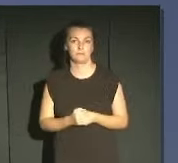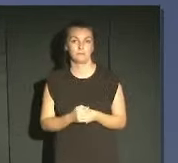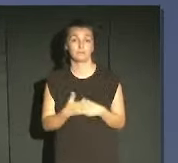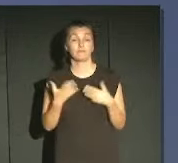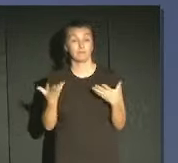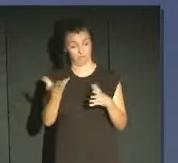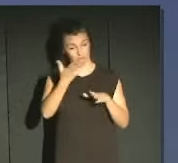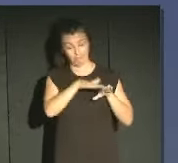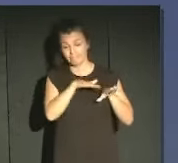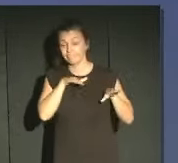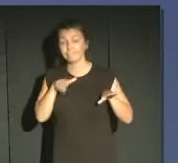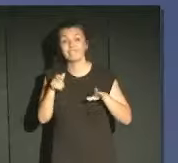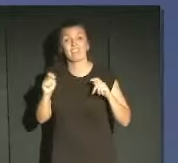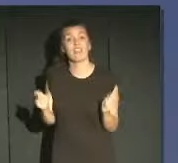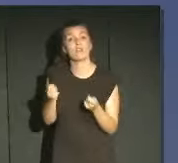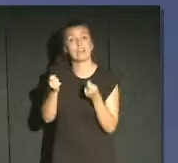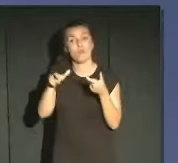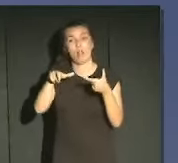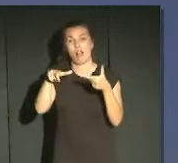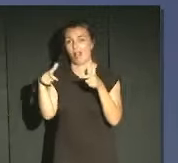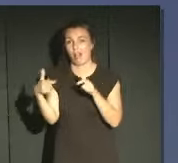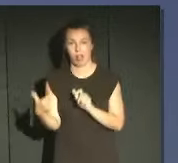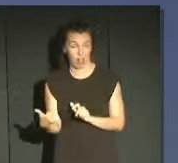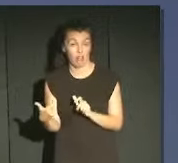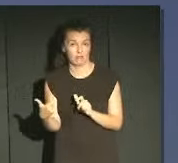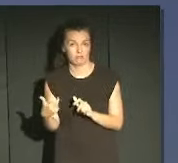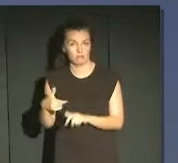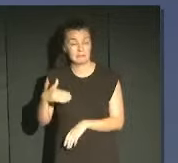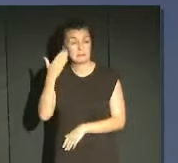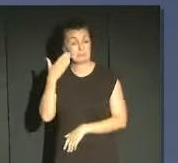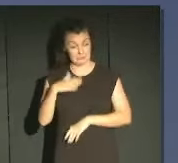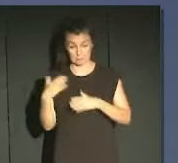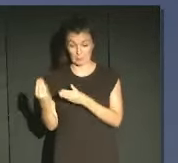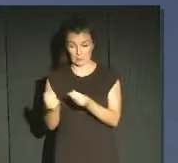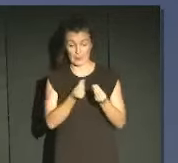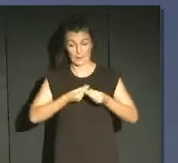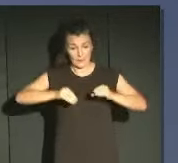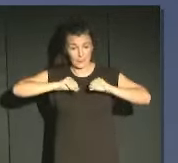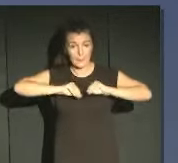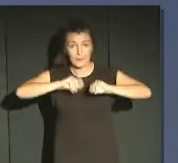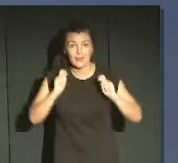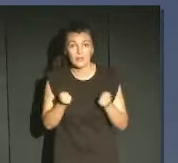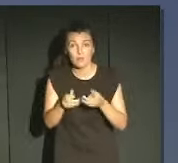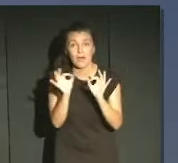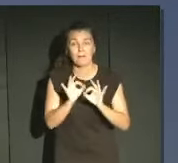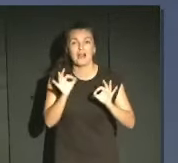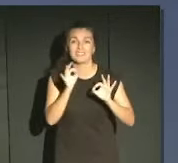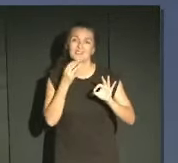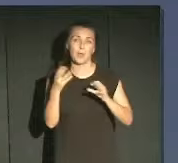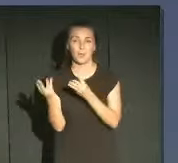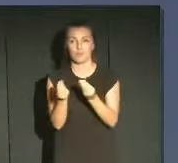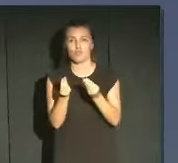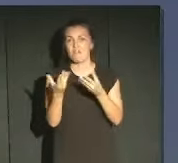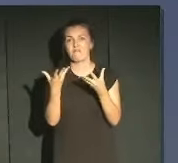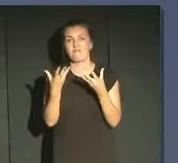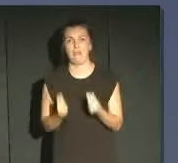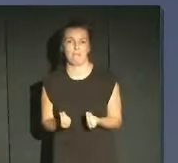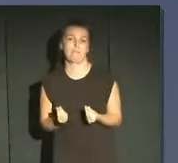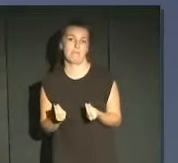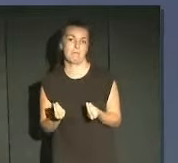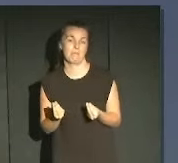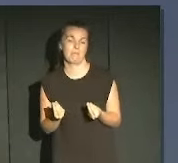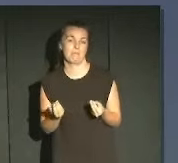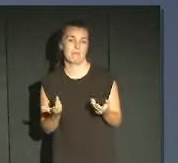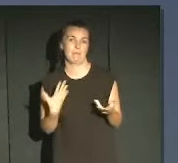ben au délabrement de l'éducation et on sait très bien que un peuple qui n'est pas éduqué c'est un peuple un peuple faible j'ai envie de dire donc je me